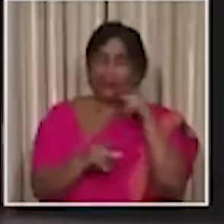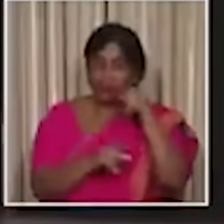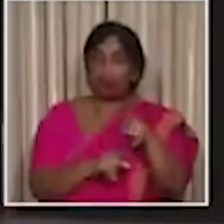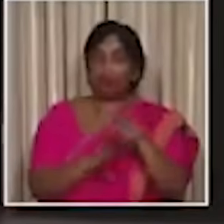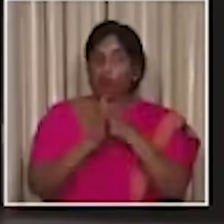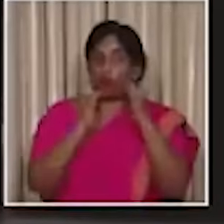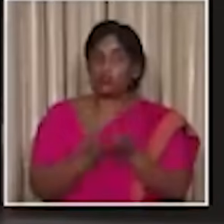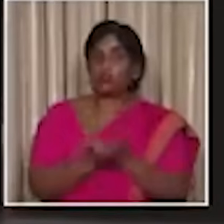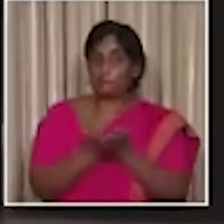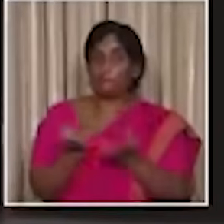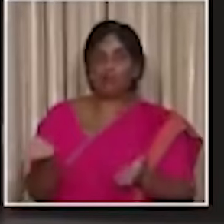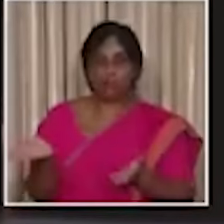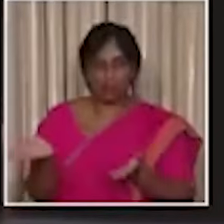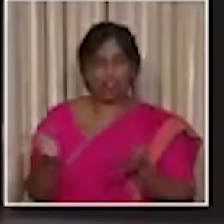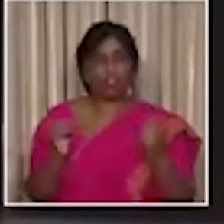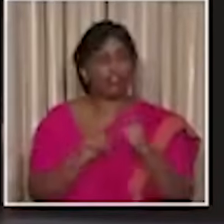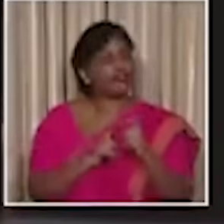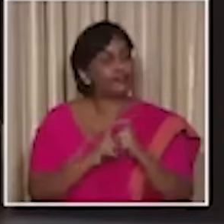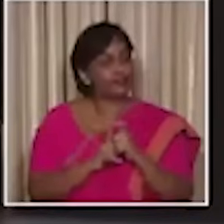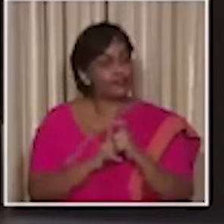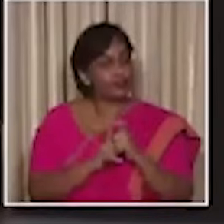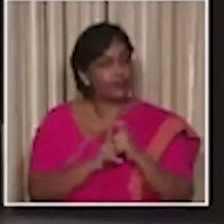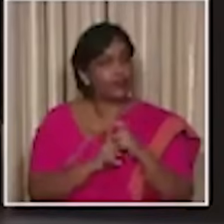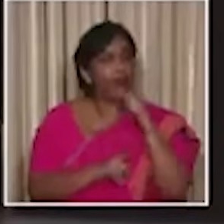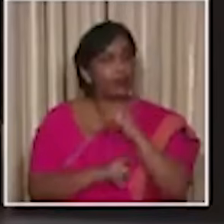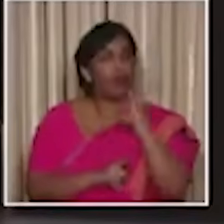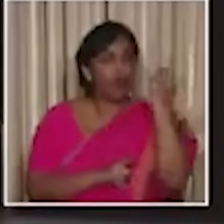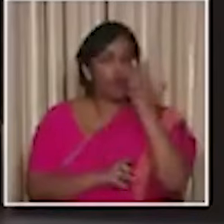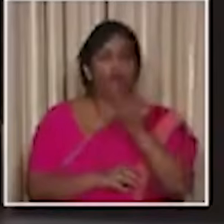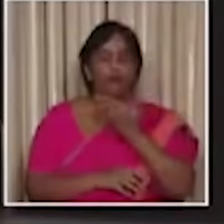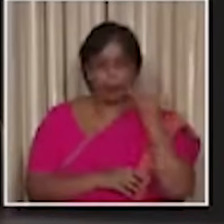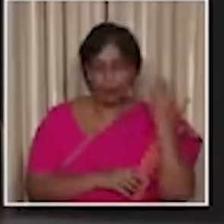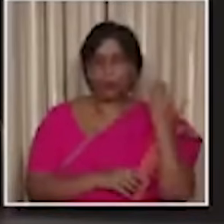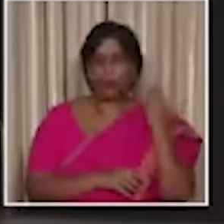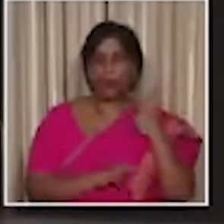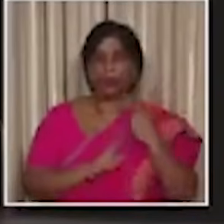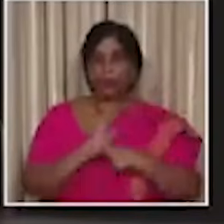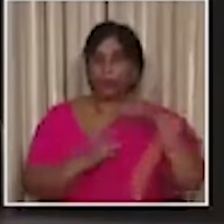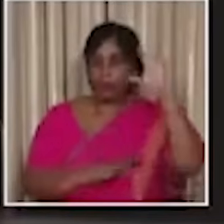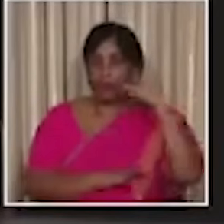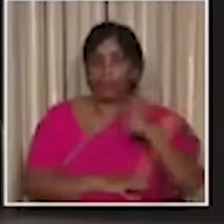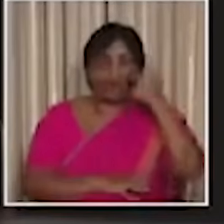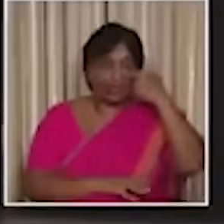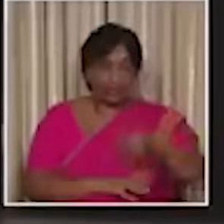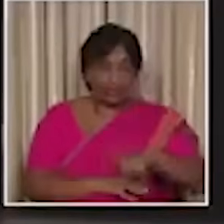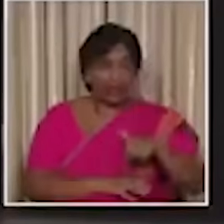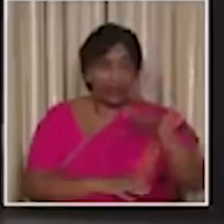ලොකු සම්පතක්. ඩොලර් මේකෙන් හොයන්න පුළුවන් ලංකාවට ගේන තෙල් වලින්